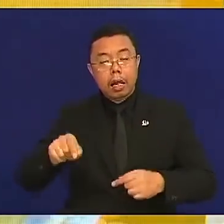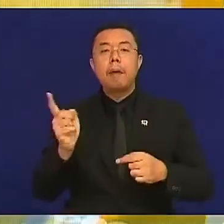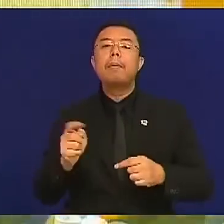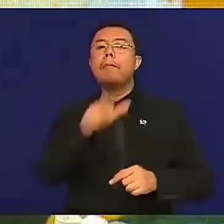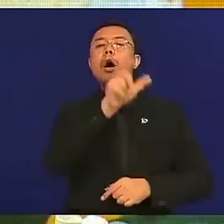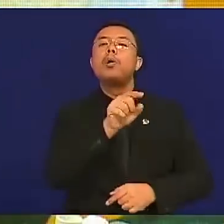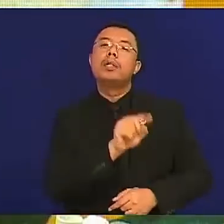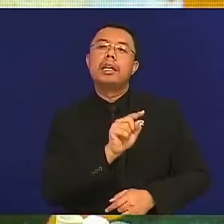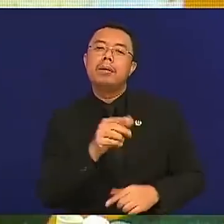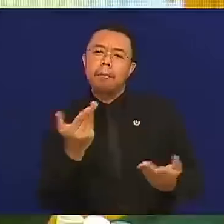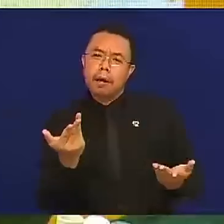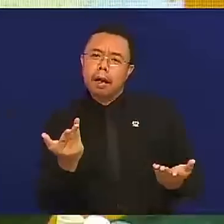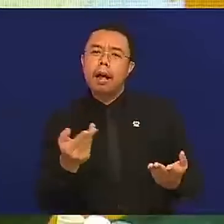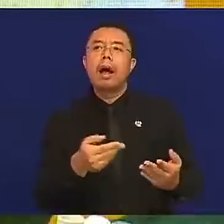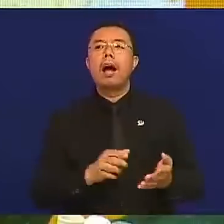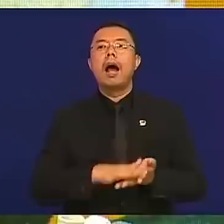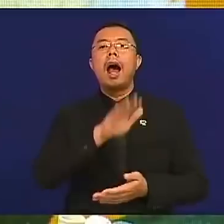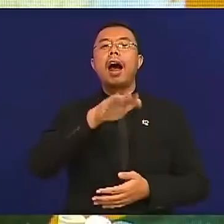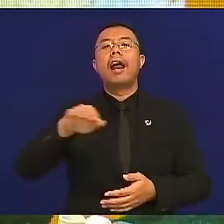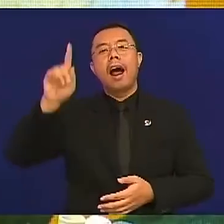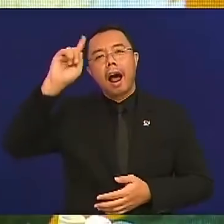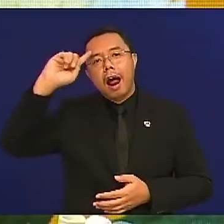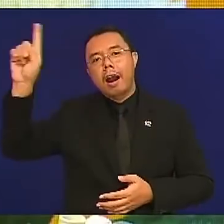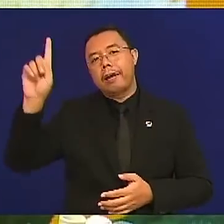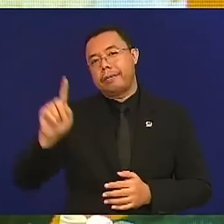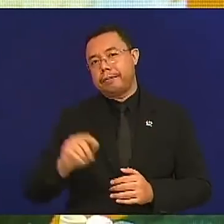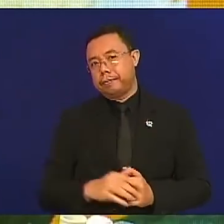manusia itu adalah anak Allah.